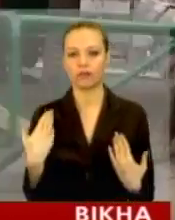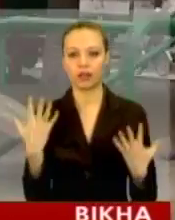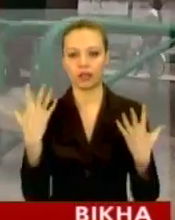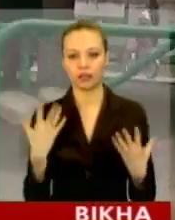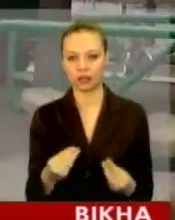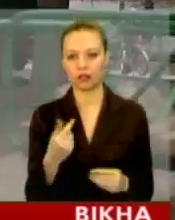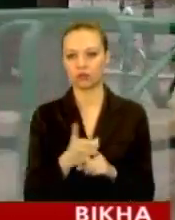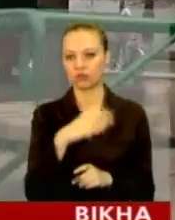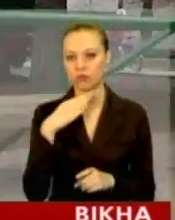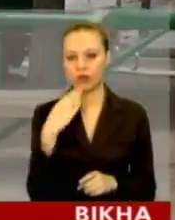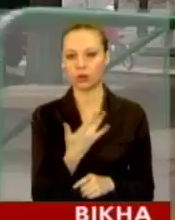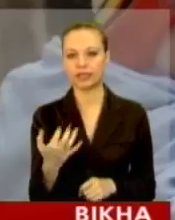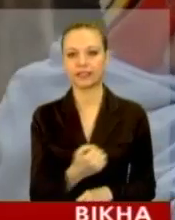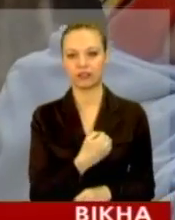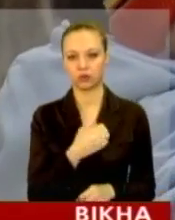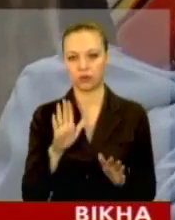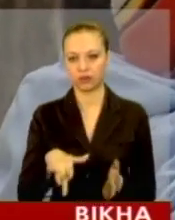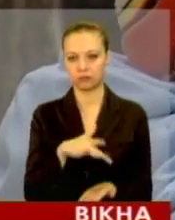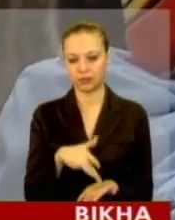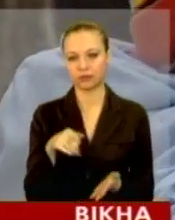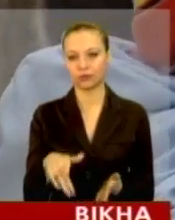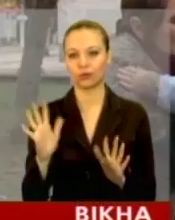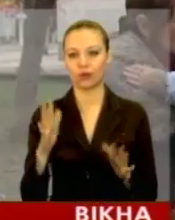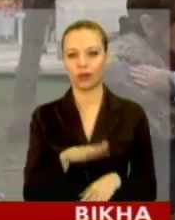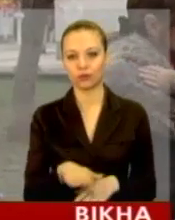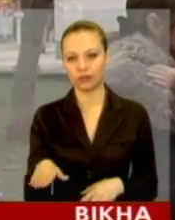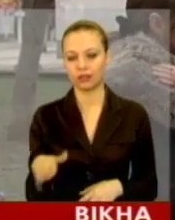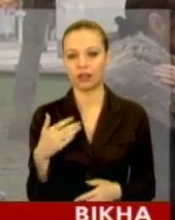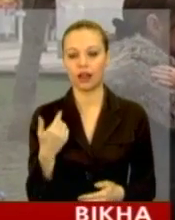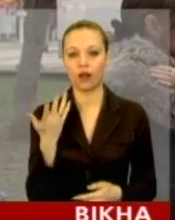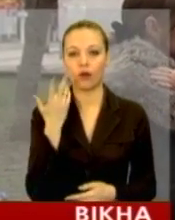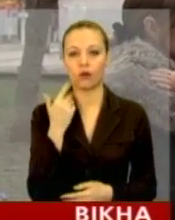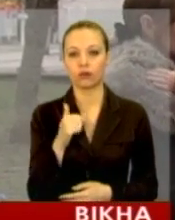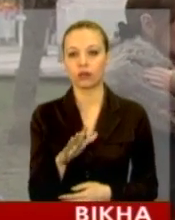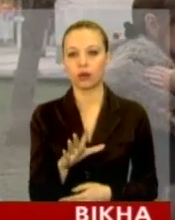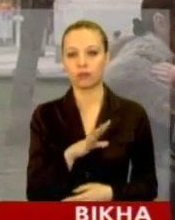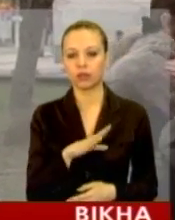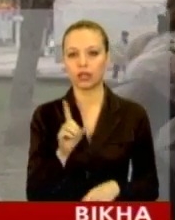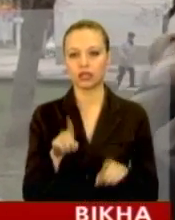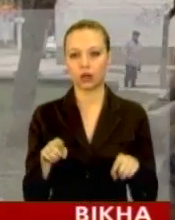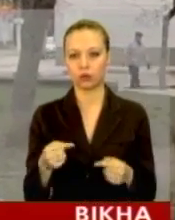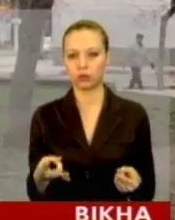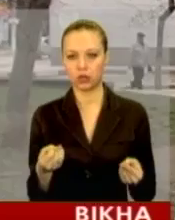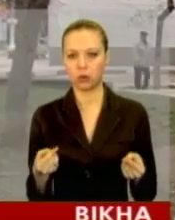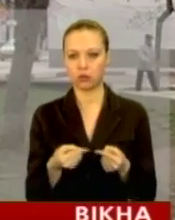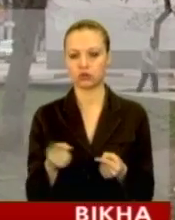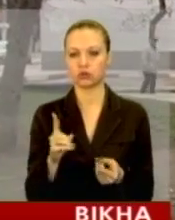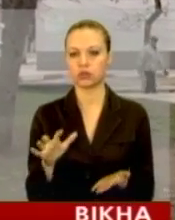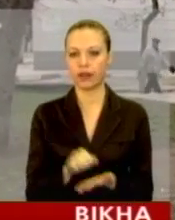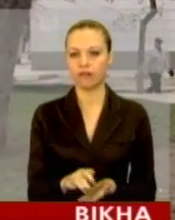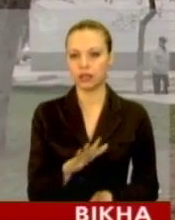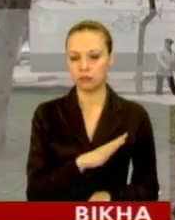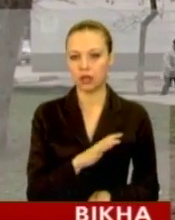попри велику кількість військових у місті, тут гуляють діти. Коли було некоторе неопределене, що захват був,